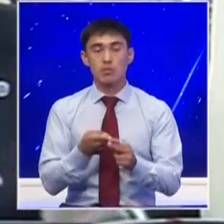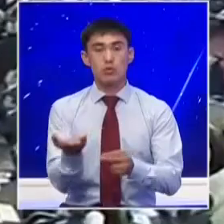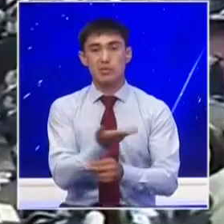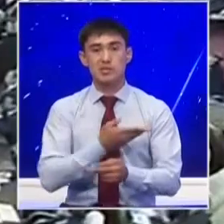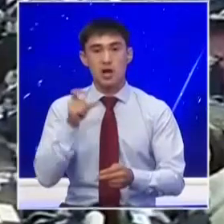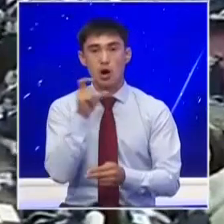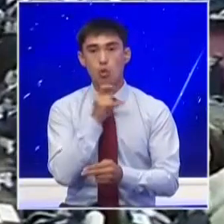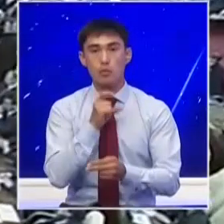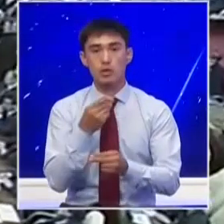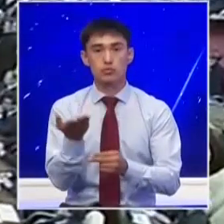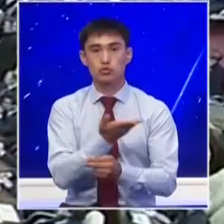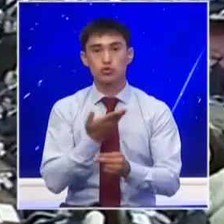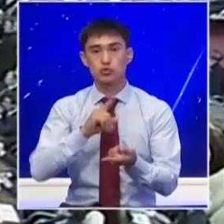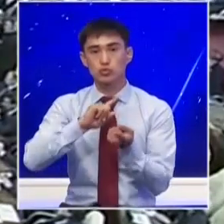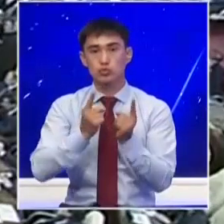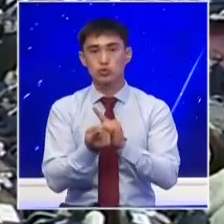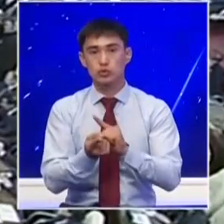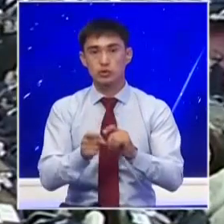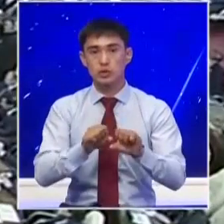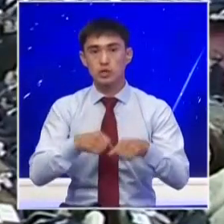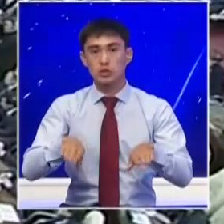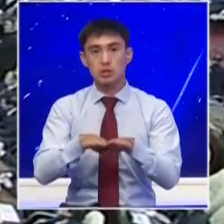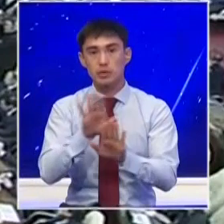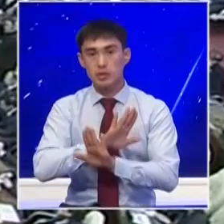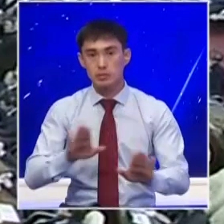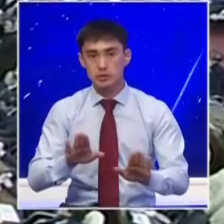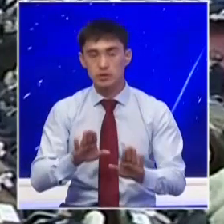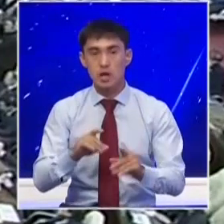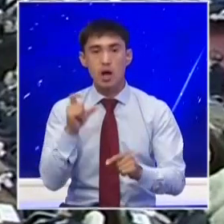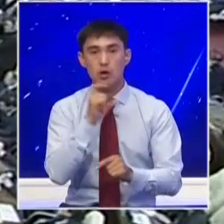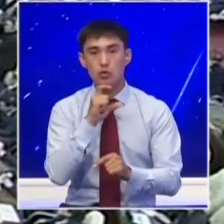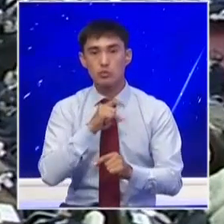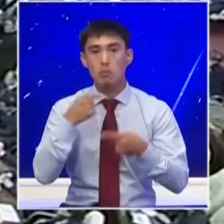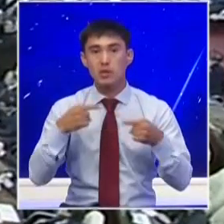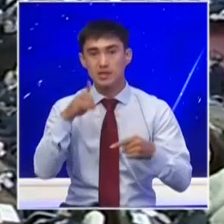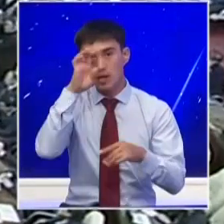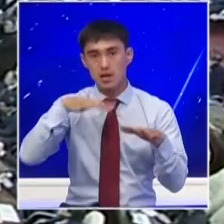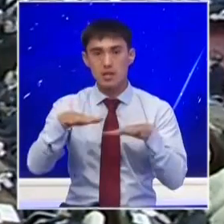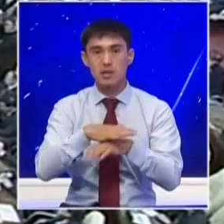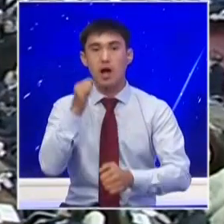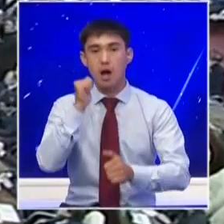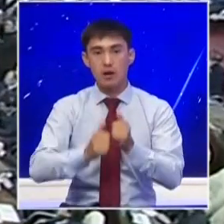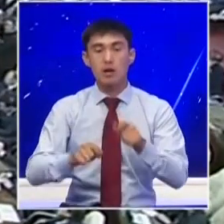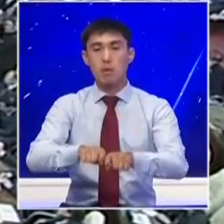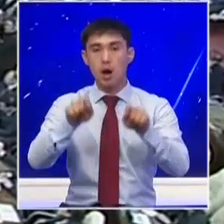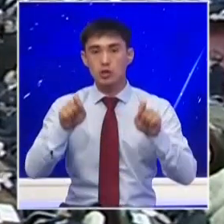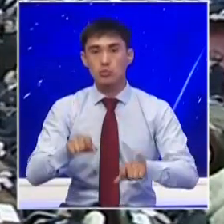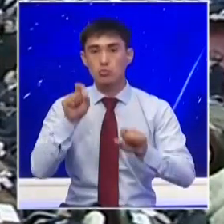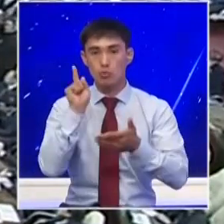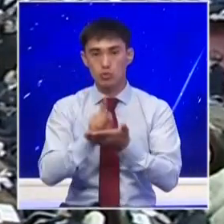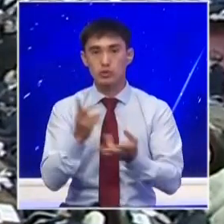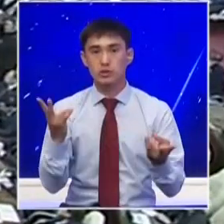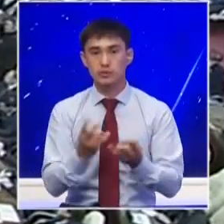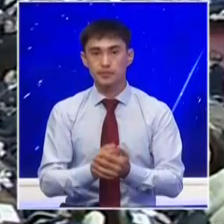Бұл біздің экономикамыз өзгелер үшін жабық деген сөз емес. Экономикамыз басқа елдерге әрдайым ашық болуға